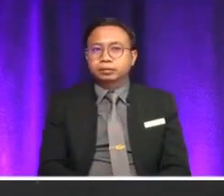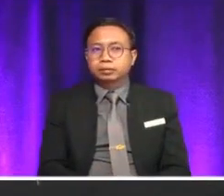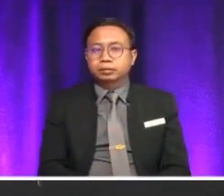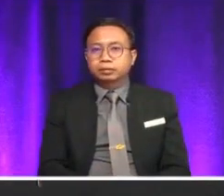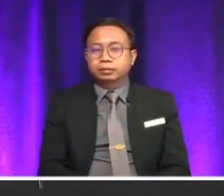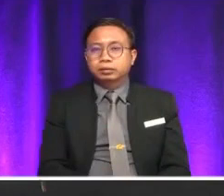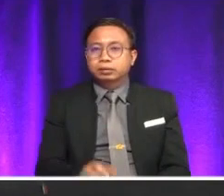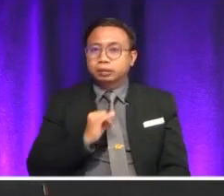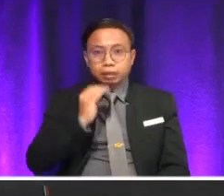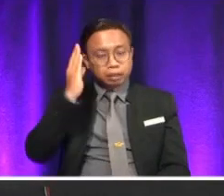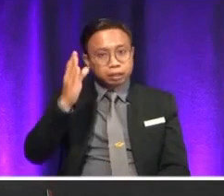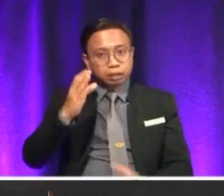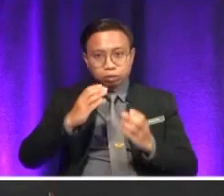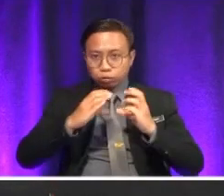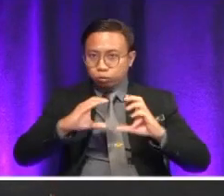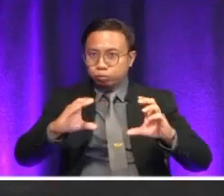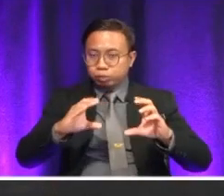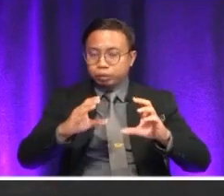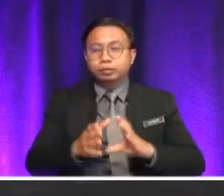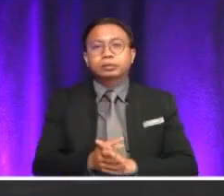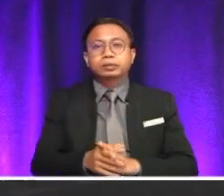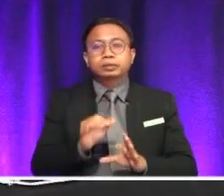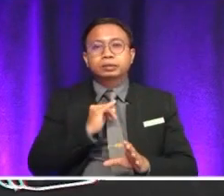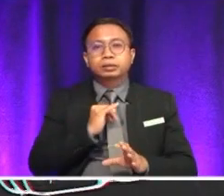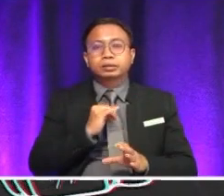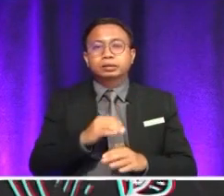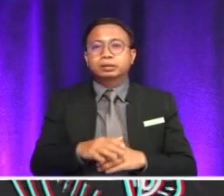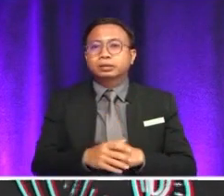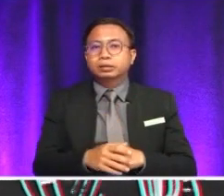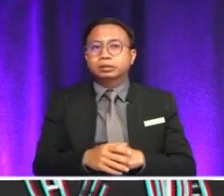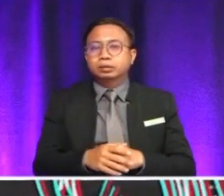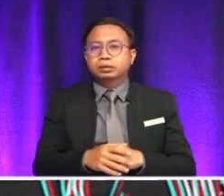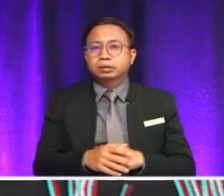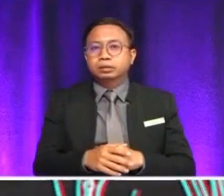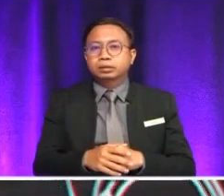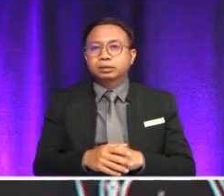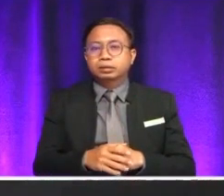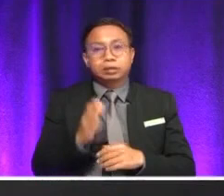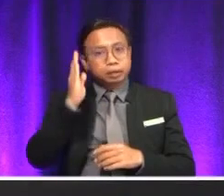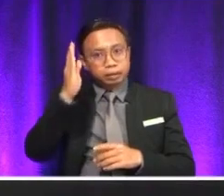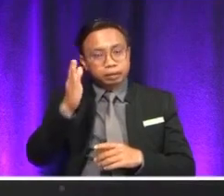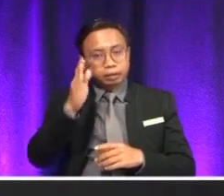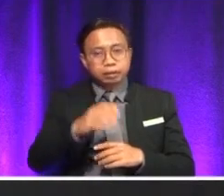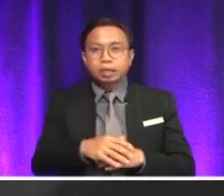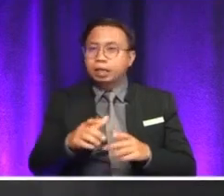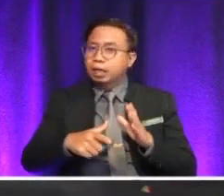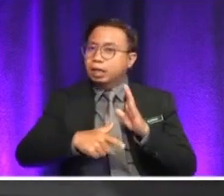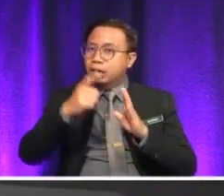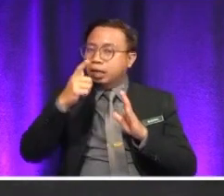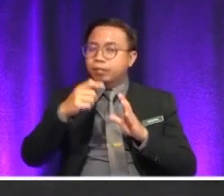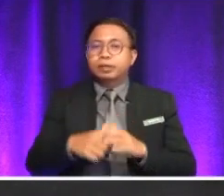Saya akan cuba untuk bersyukur dan saya akan menasihati agar